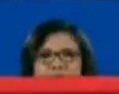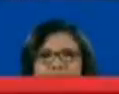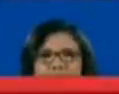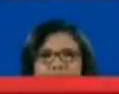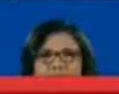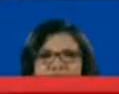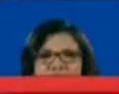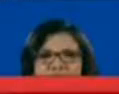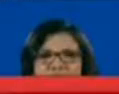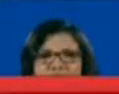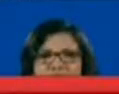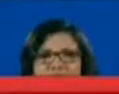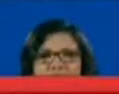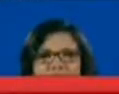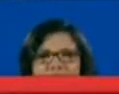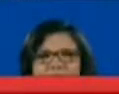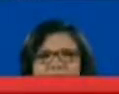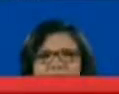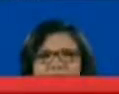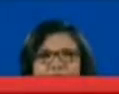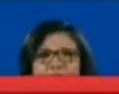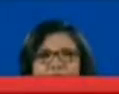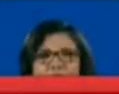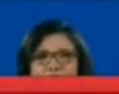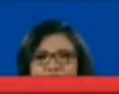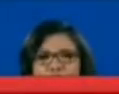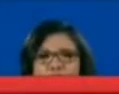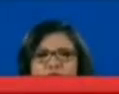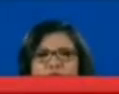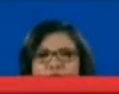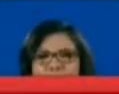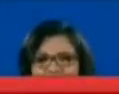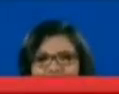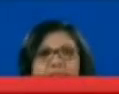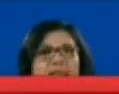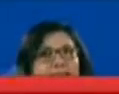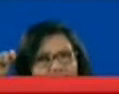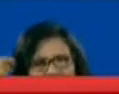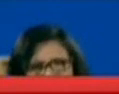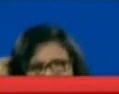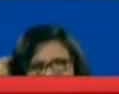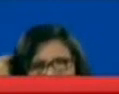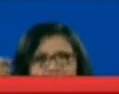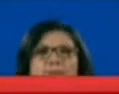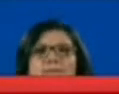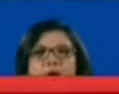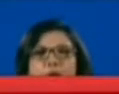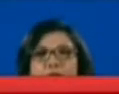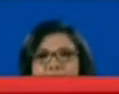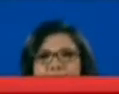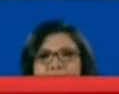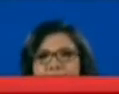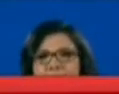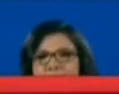Begini, untuk paslon nomor 3, kita ingin mengingatkan, kami ingin mengingatkan bahwa di dalam